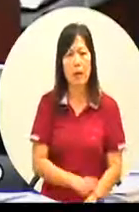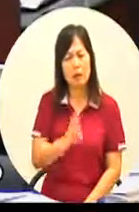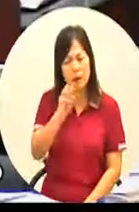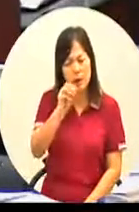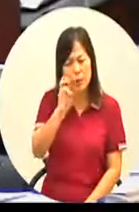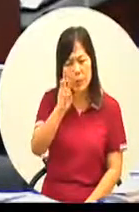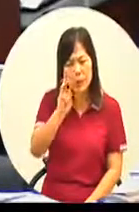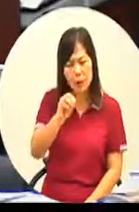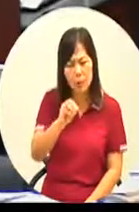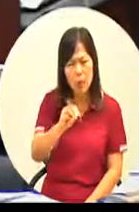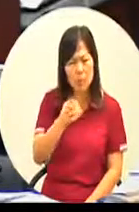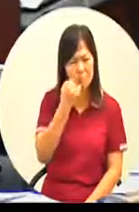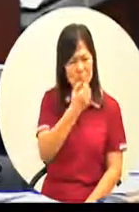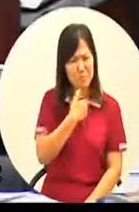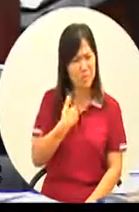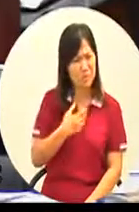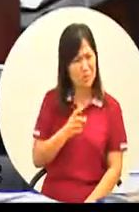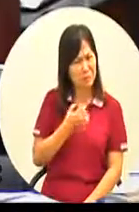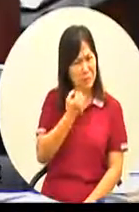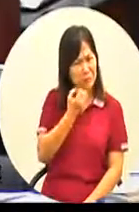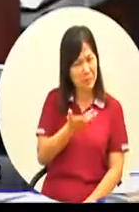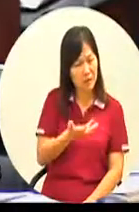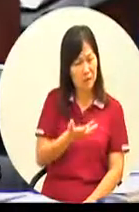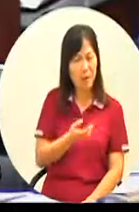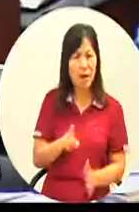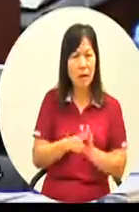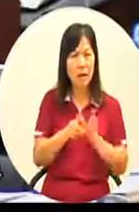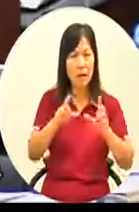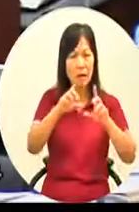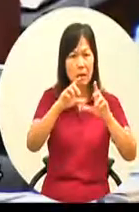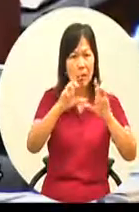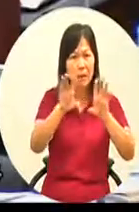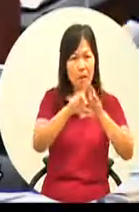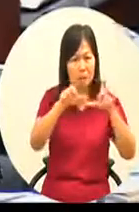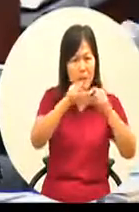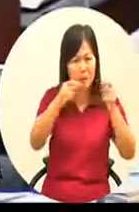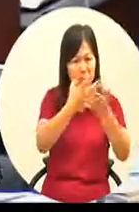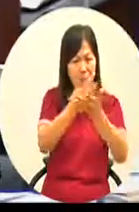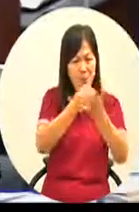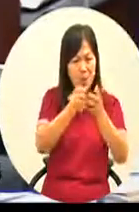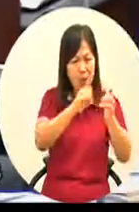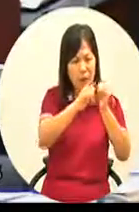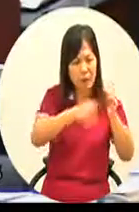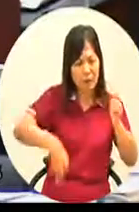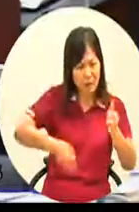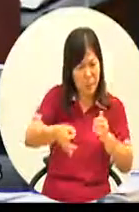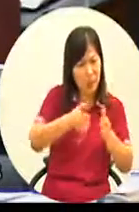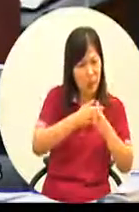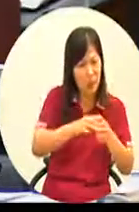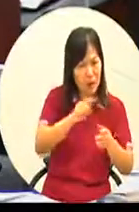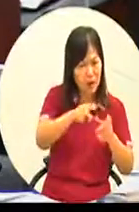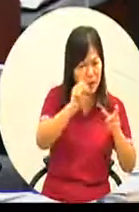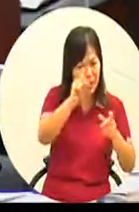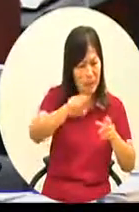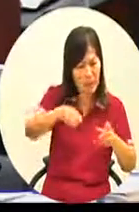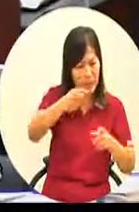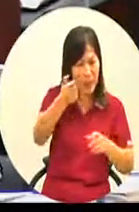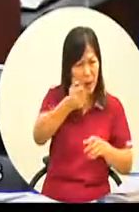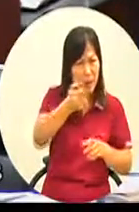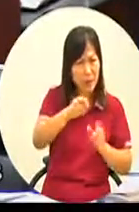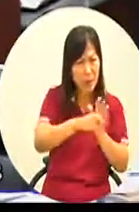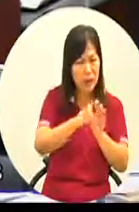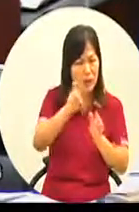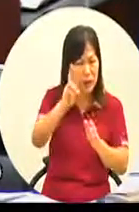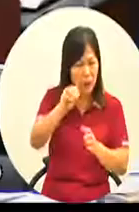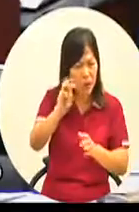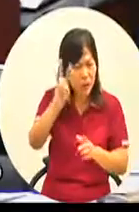2-3万块盖起来无可能啦。你遐门牌，你要叫老百姓出吗？遐门牌一个8-5块呢，2-3万块你会起